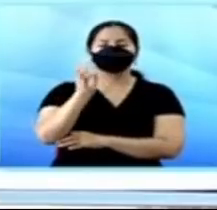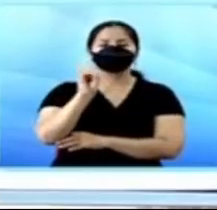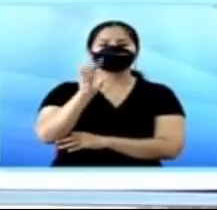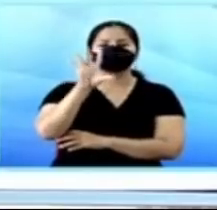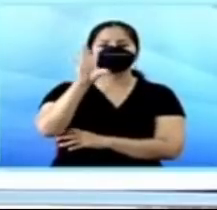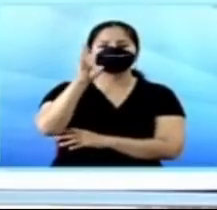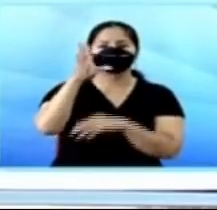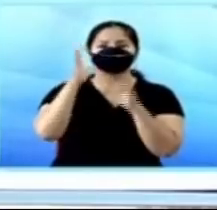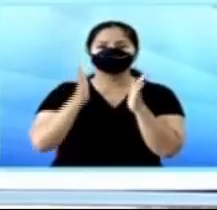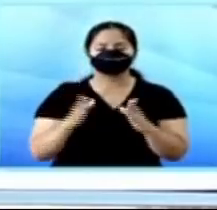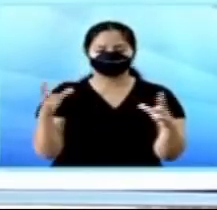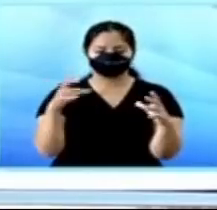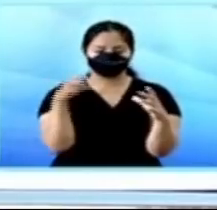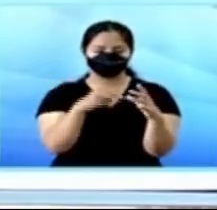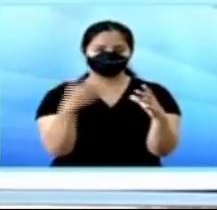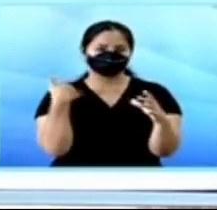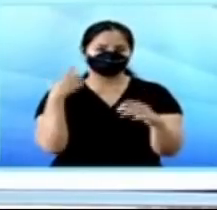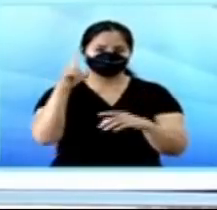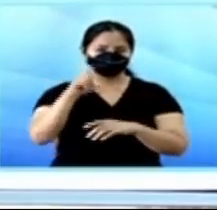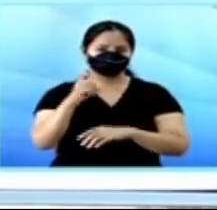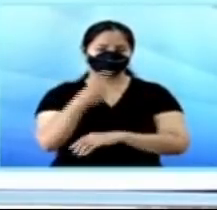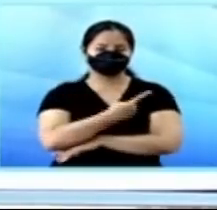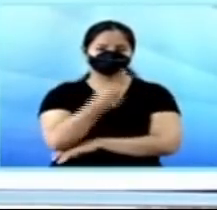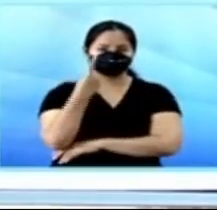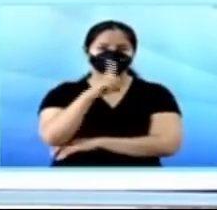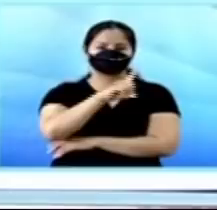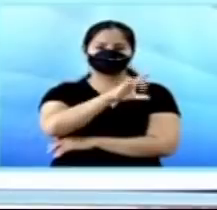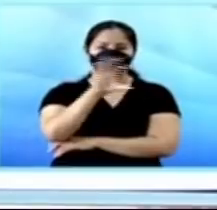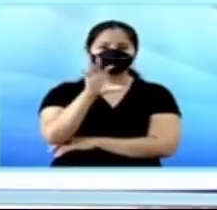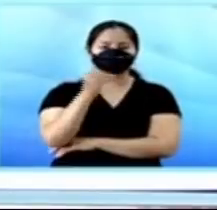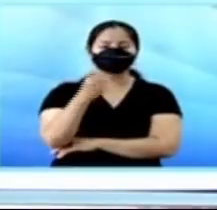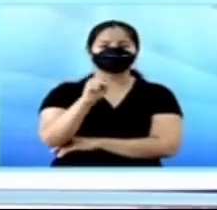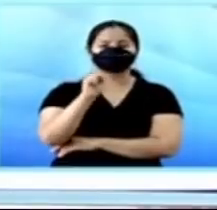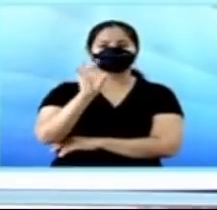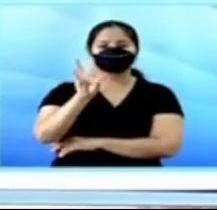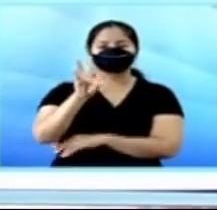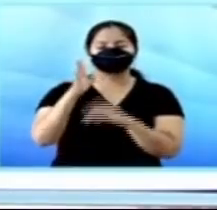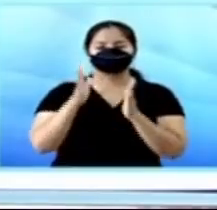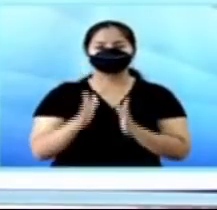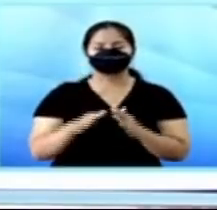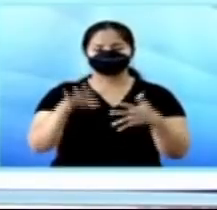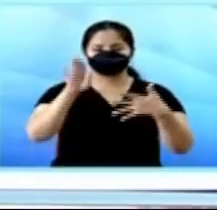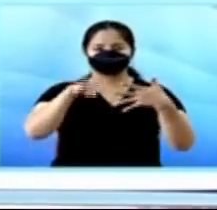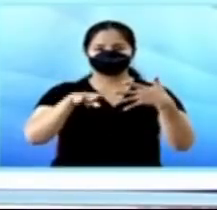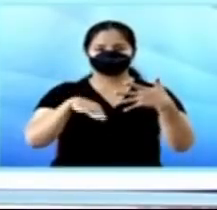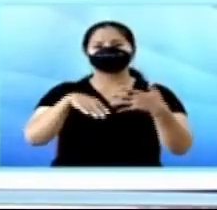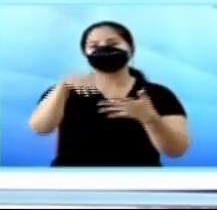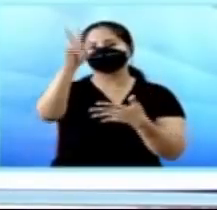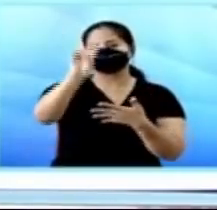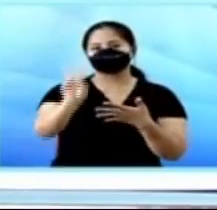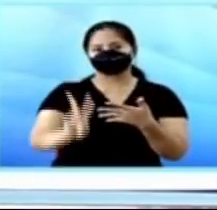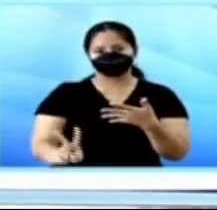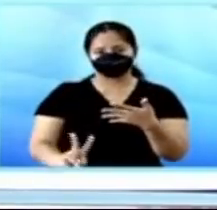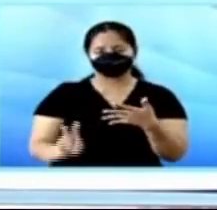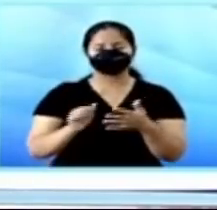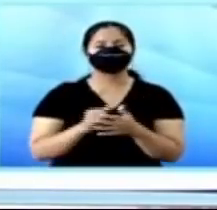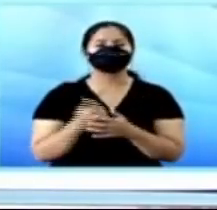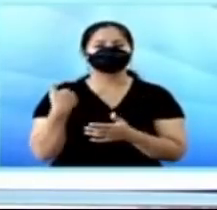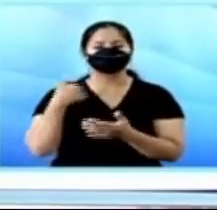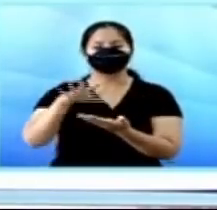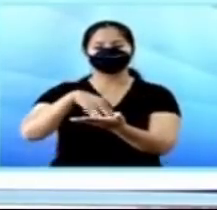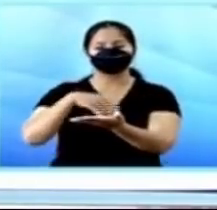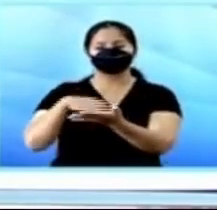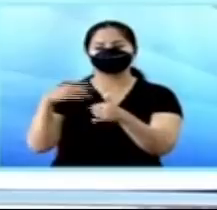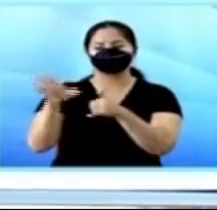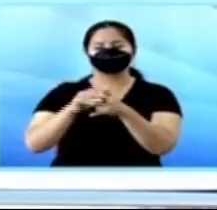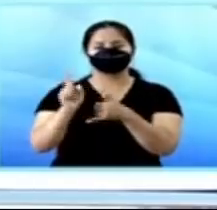13,567 คนในนั้นเสียชีวิตในมือเดียวสูงถึง117คนและการห้องลงมาก็ยังแม่นสสเวียดนามซึ่งมีรายงานผู้ติดเ